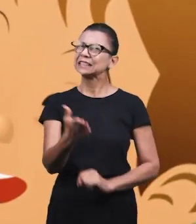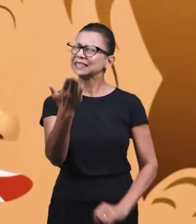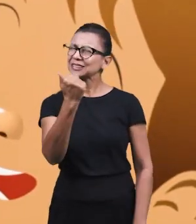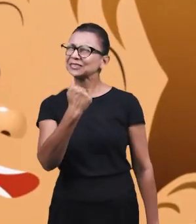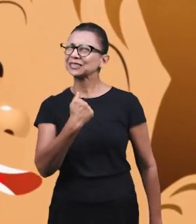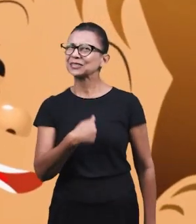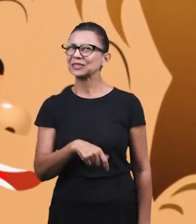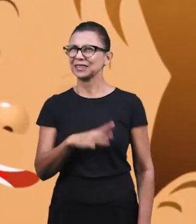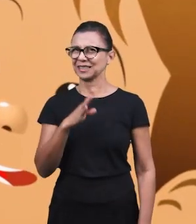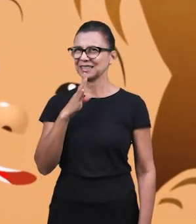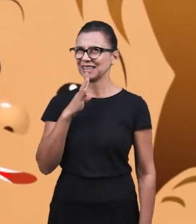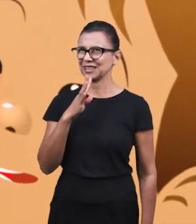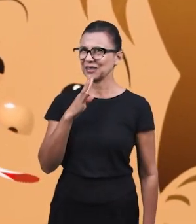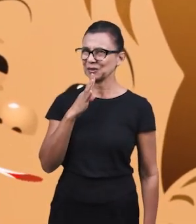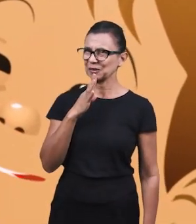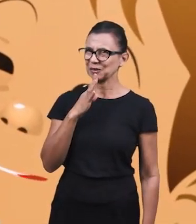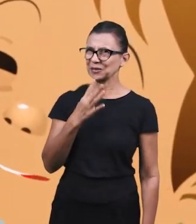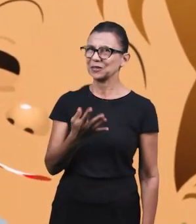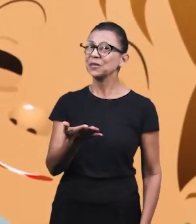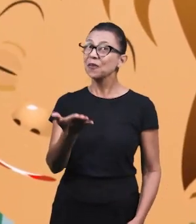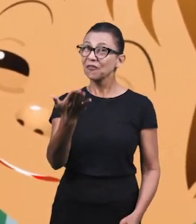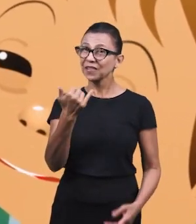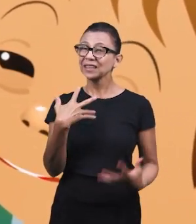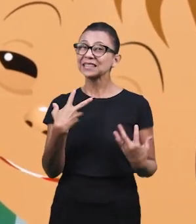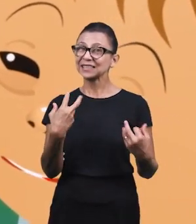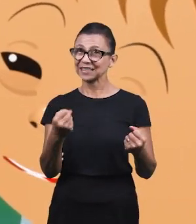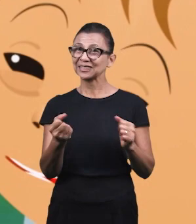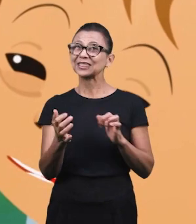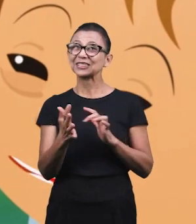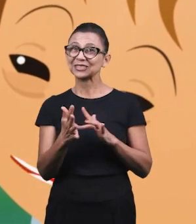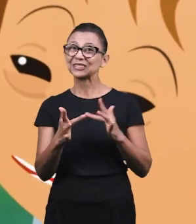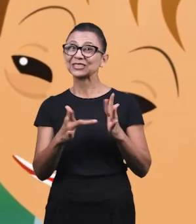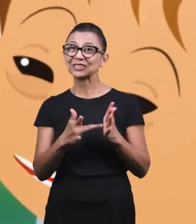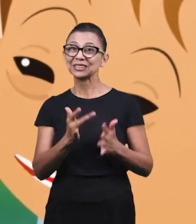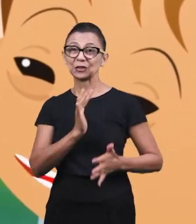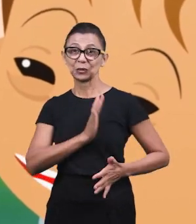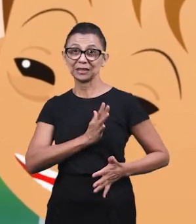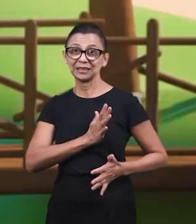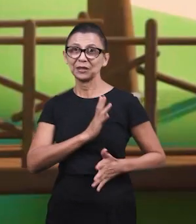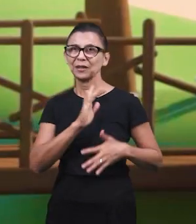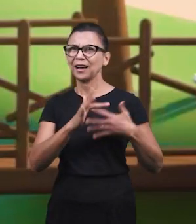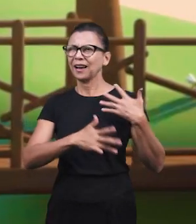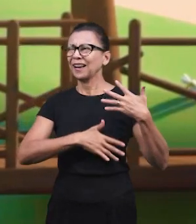здесь. Приди поближе, узнай поближе,